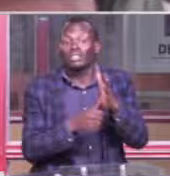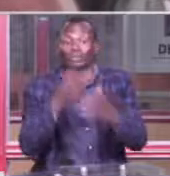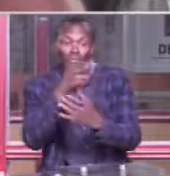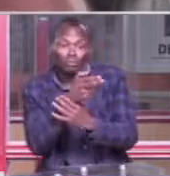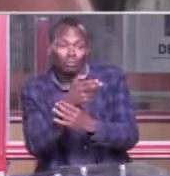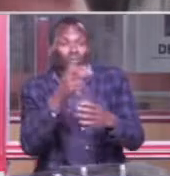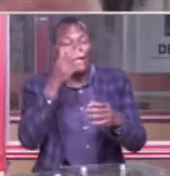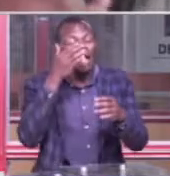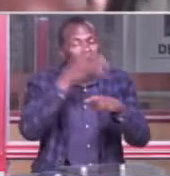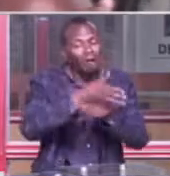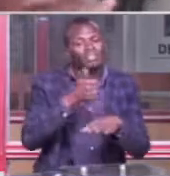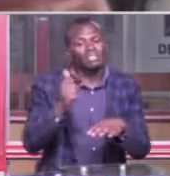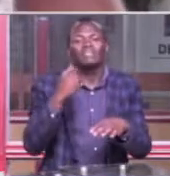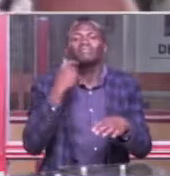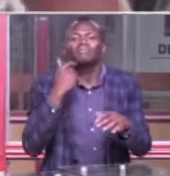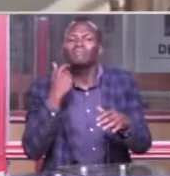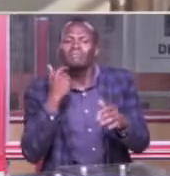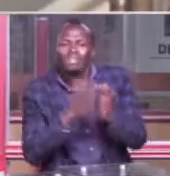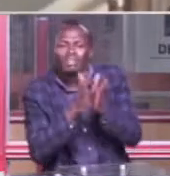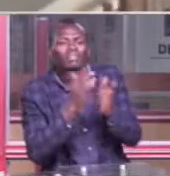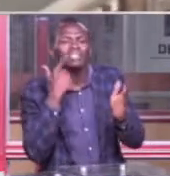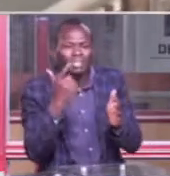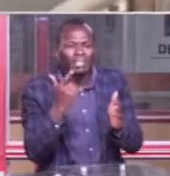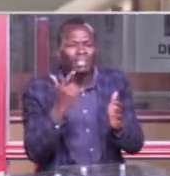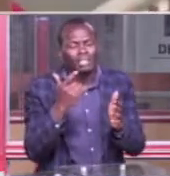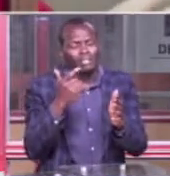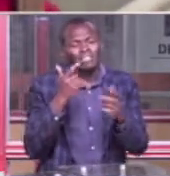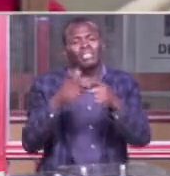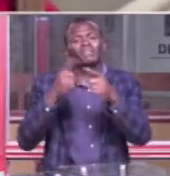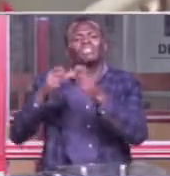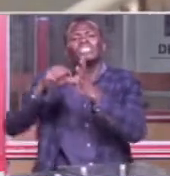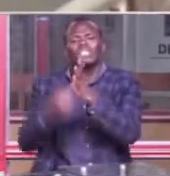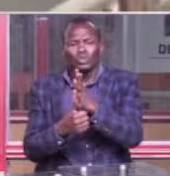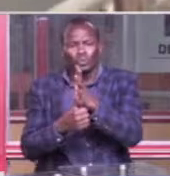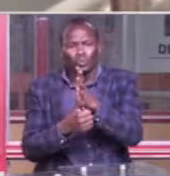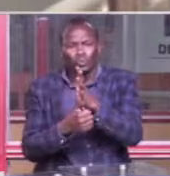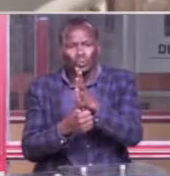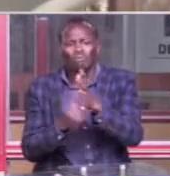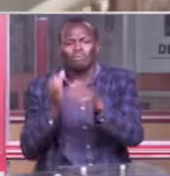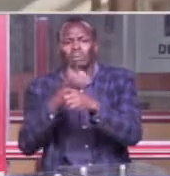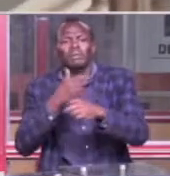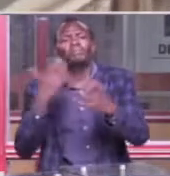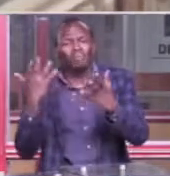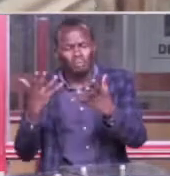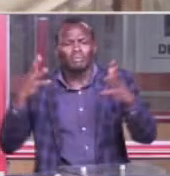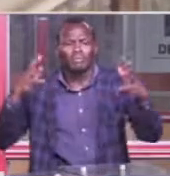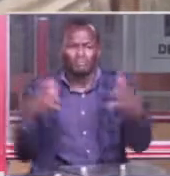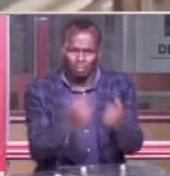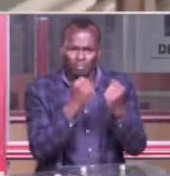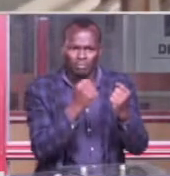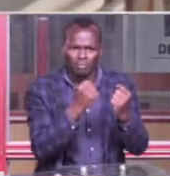egyamukwasisa si gye gino egimusomeddwa. Sam owulidde era n'otegeera omusango okusomeddwa n'ebikwata ku mitegeera bulungi.